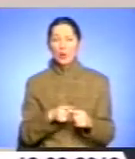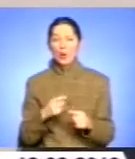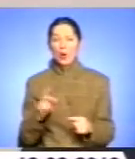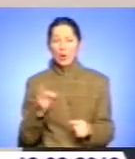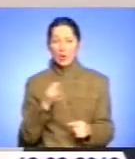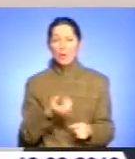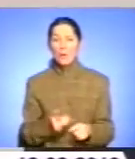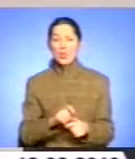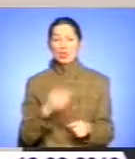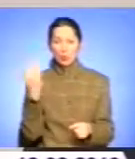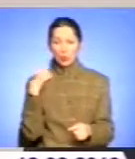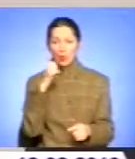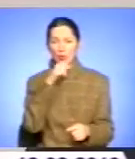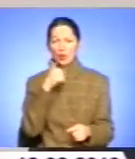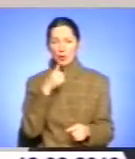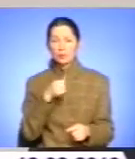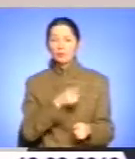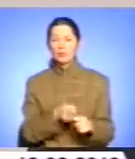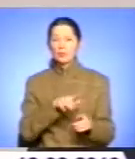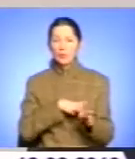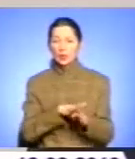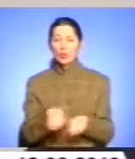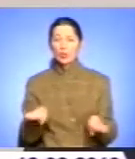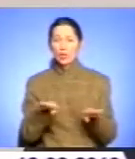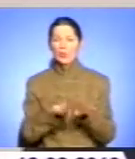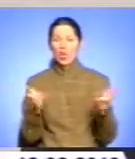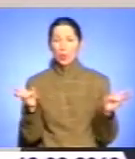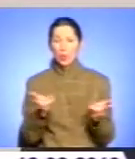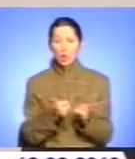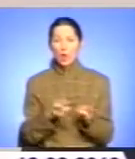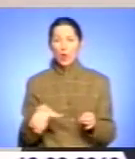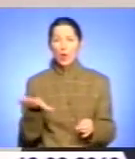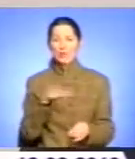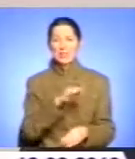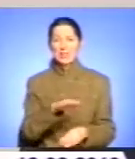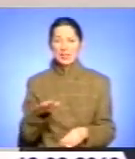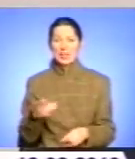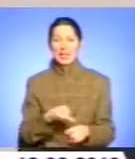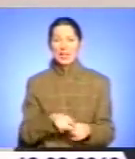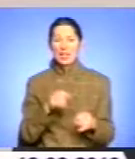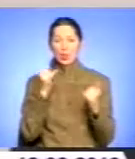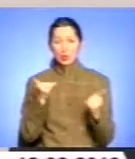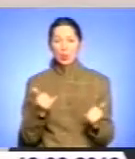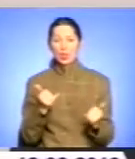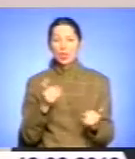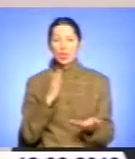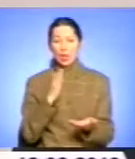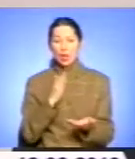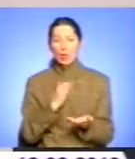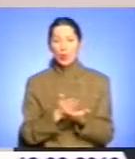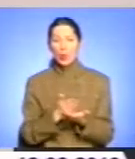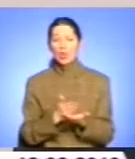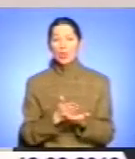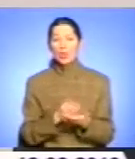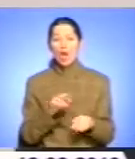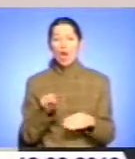це повністю закриває потреби всіх дітей, які сьогодні проходять